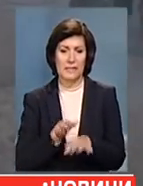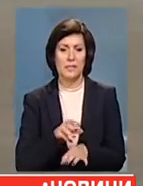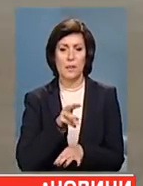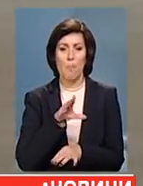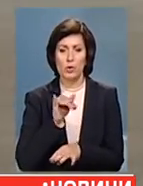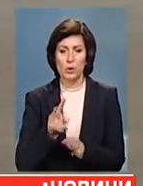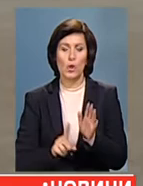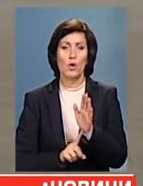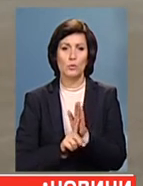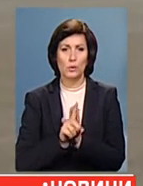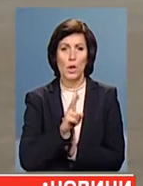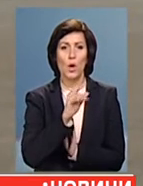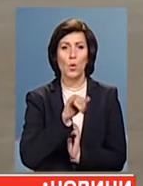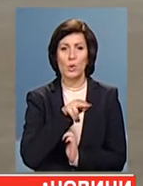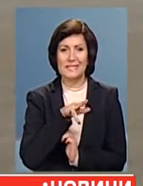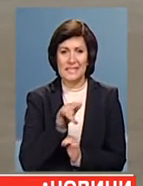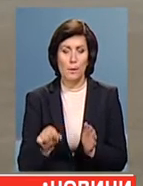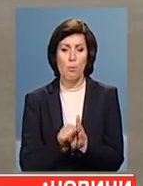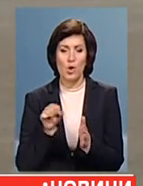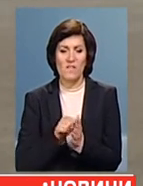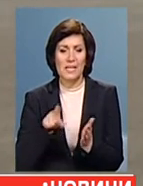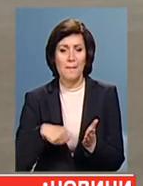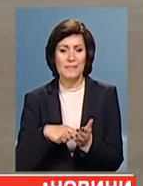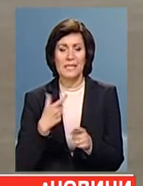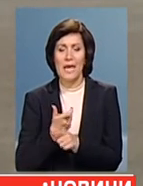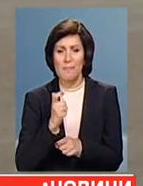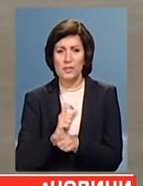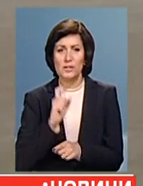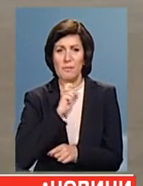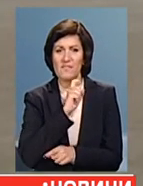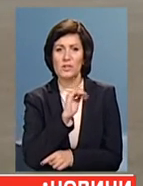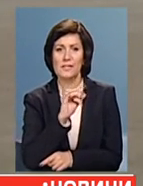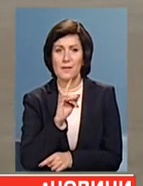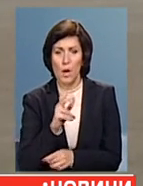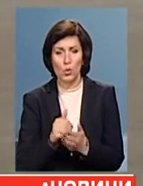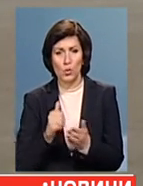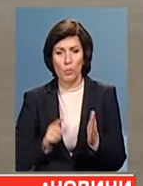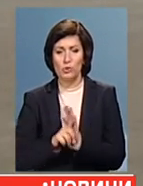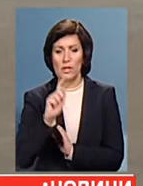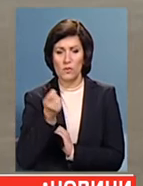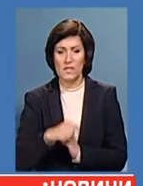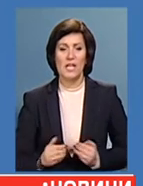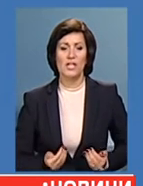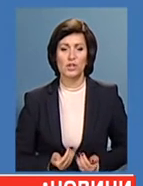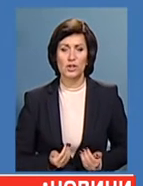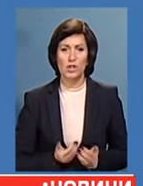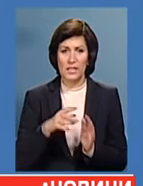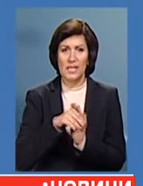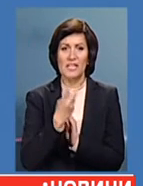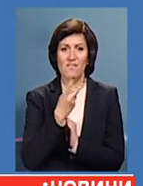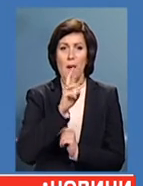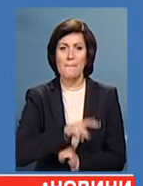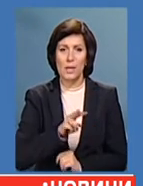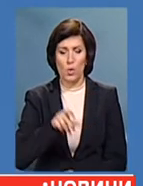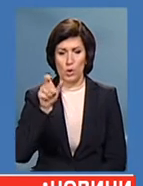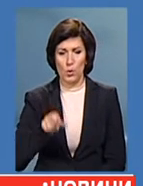Мосул розпочали курдські бойовики. Місто найбільше на півночі Іраку. До початку війни в ньому жили 2 мільйони